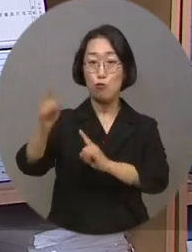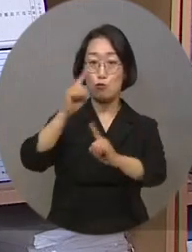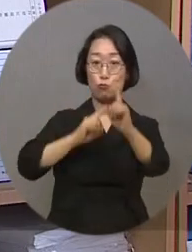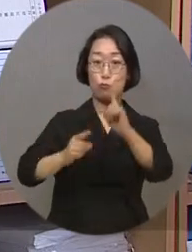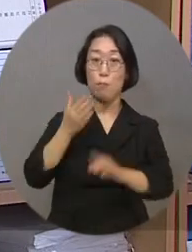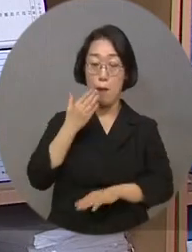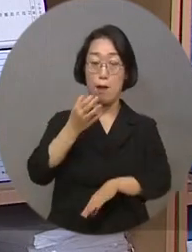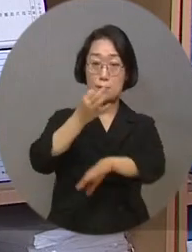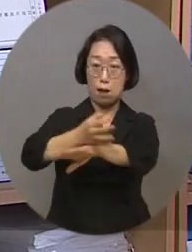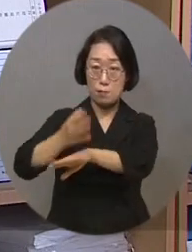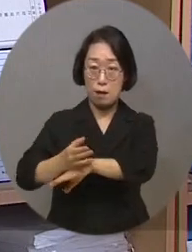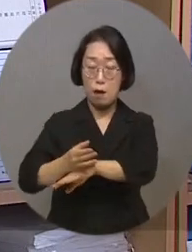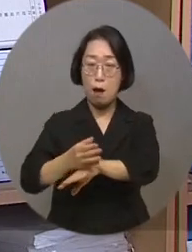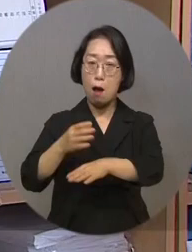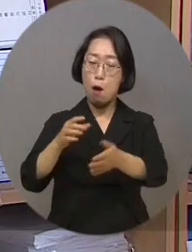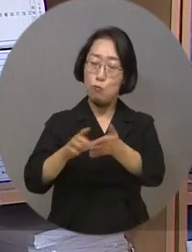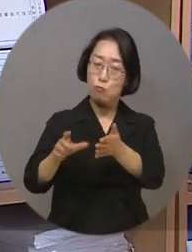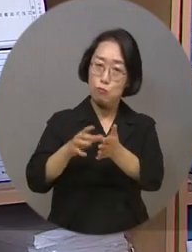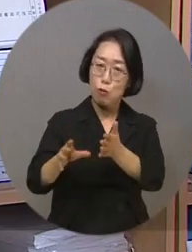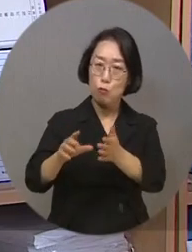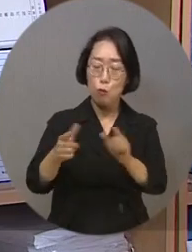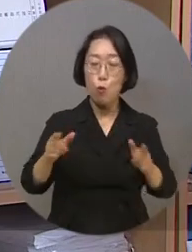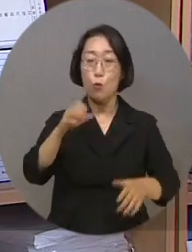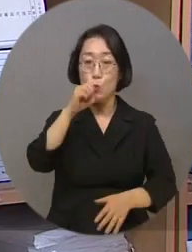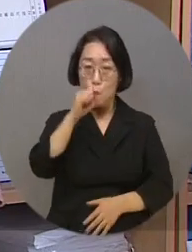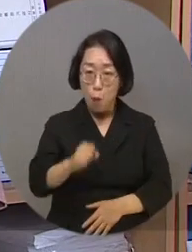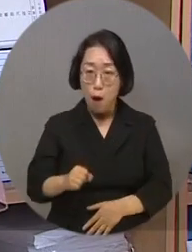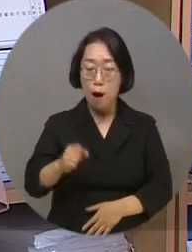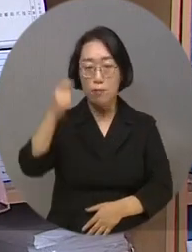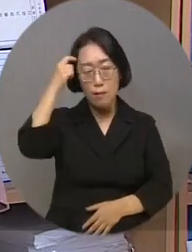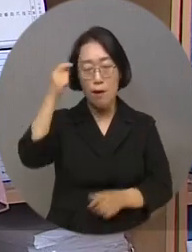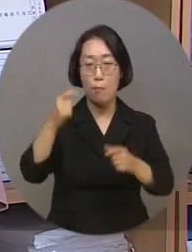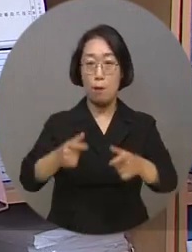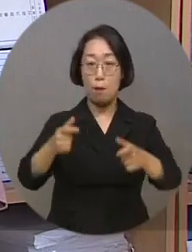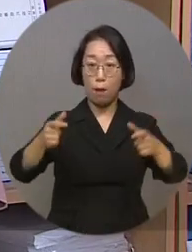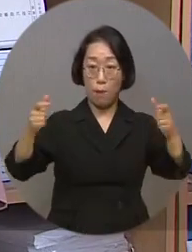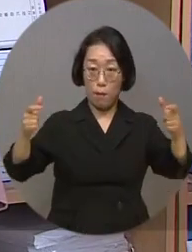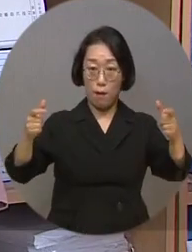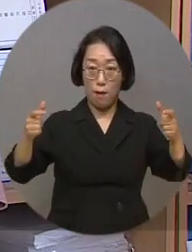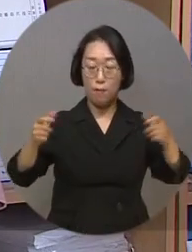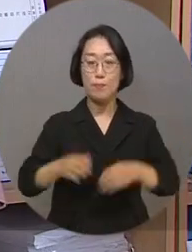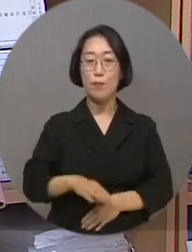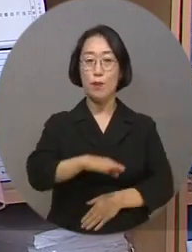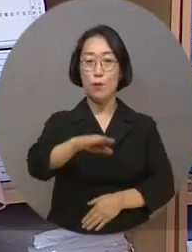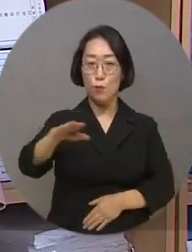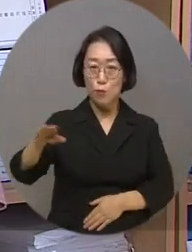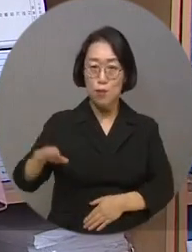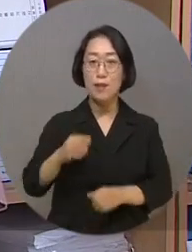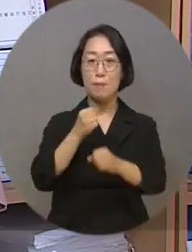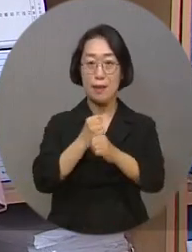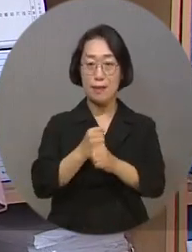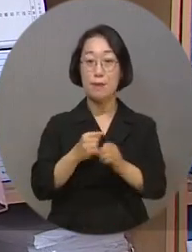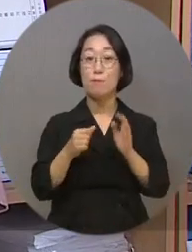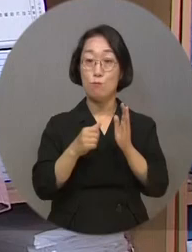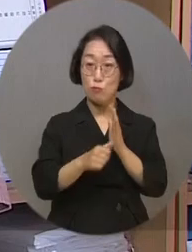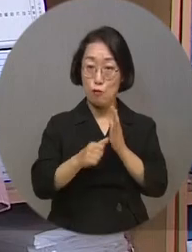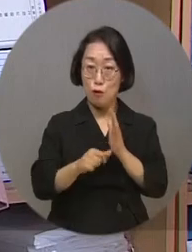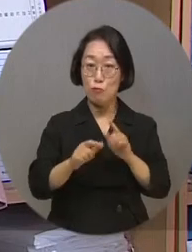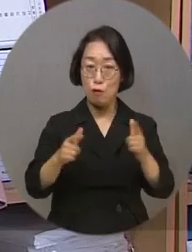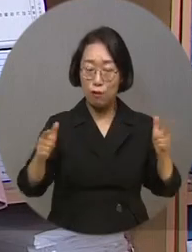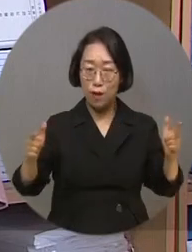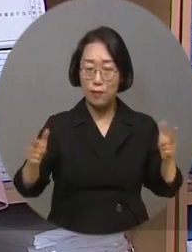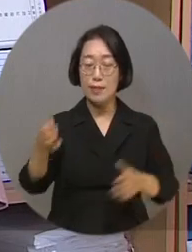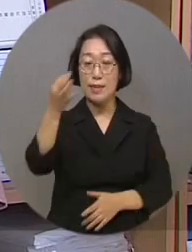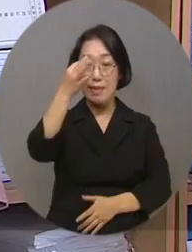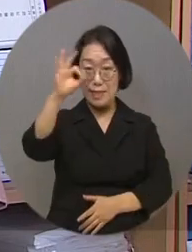제품이 좋아서 구매하시는 분들이 비율이 점점 늘어나고 있거든요. 그래서 저희 같은 제품이 그런 다양한